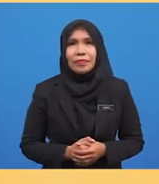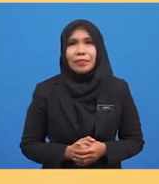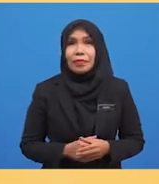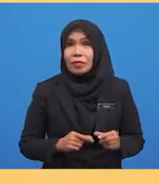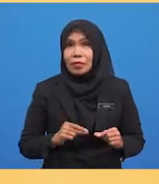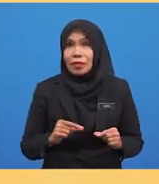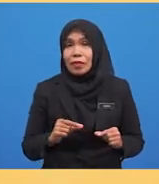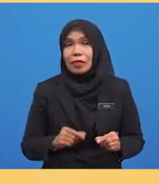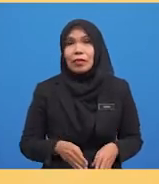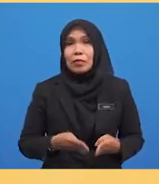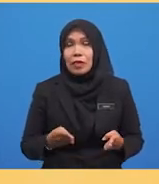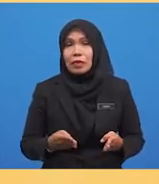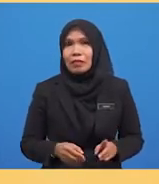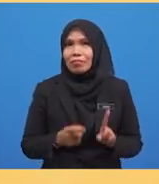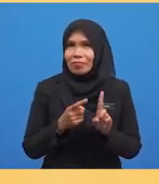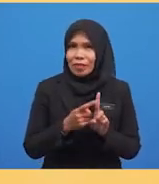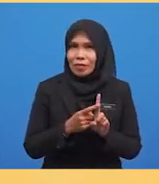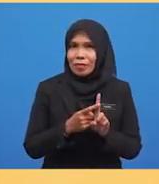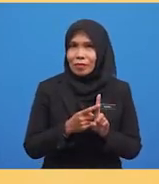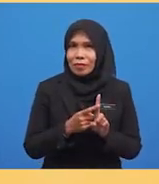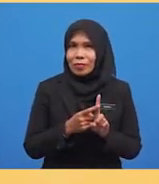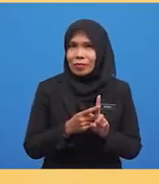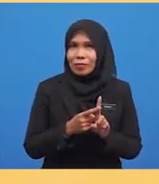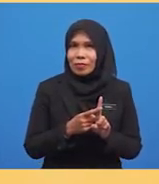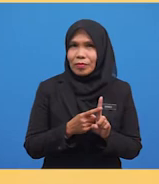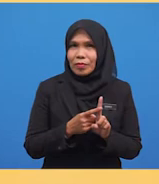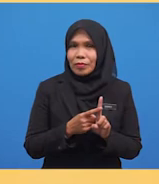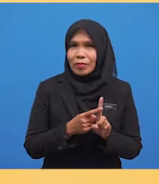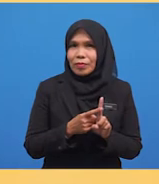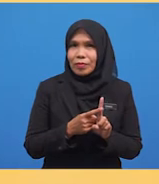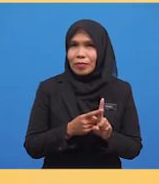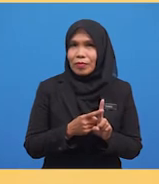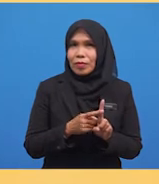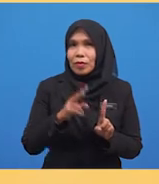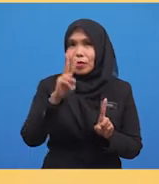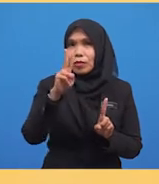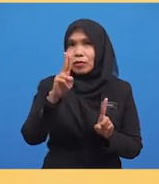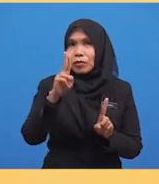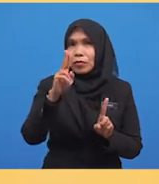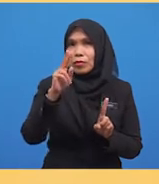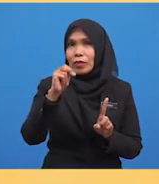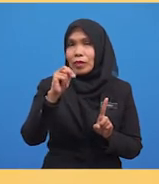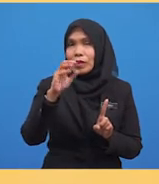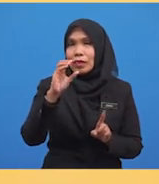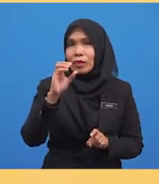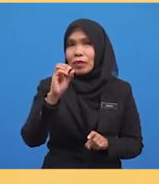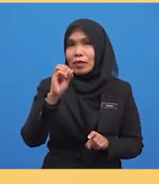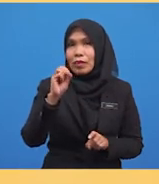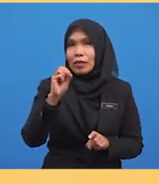Gaya bahasa pertama ialah unsur bunyi asonansi. Perhatikan contoh